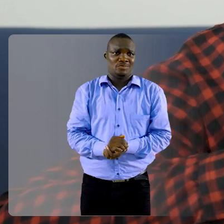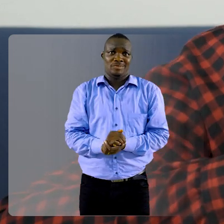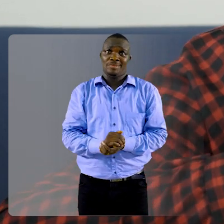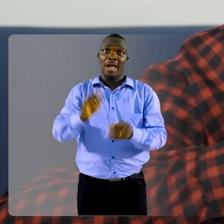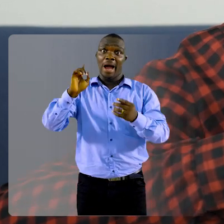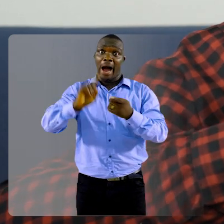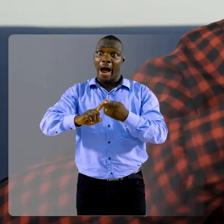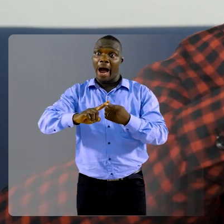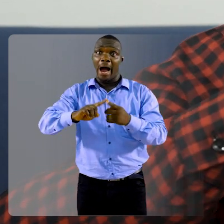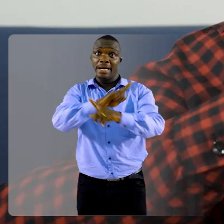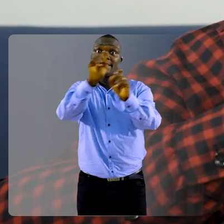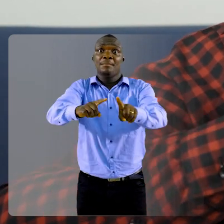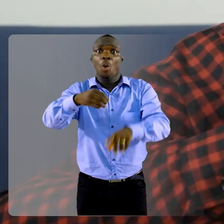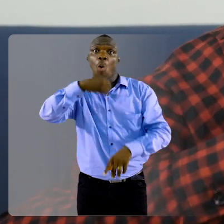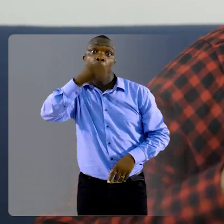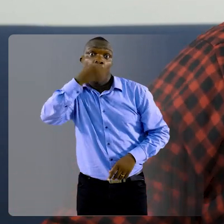l'oral.